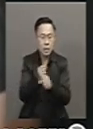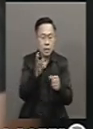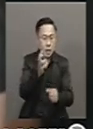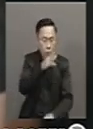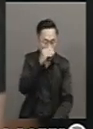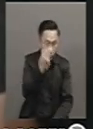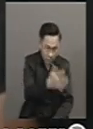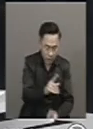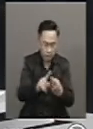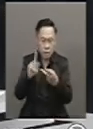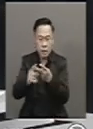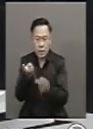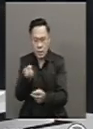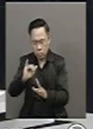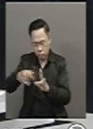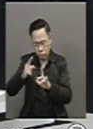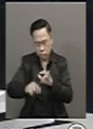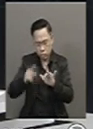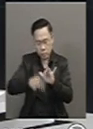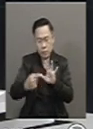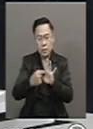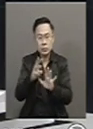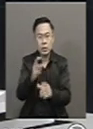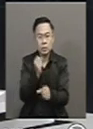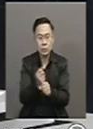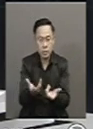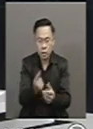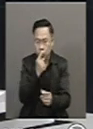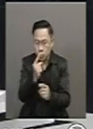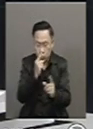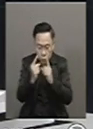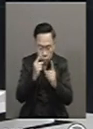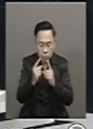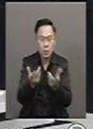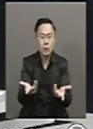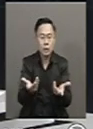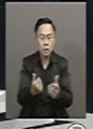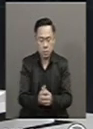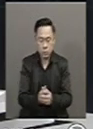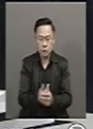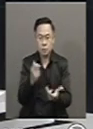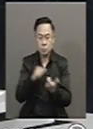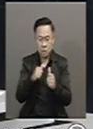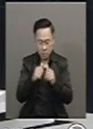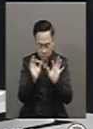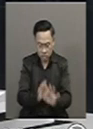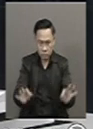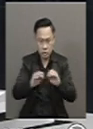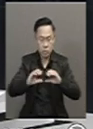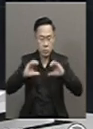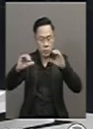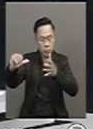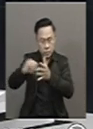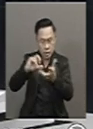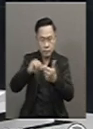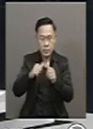ำลังจะออกมามันตกต่ำเหมือนกับข้าวเปลือกของมะลิ ครับบางคนก็มองเรื่องนี้อาจจะเป็นโจทย์ลำดับถัดไปของรัฐบาลหลัง